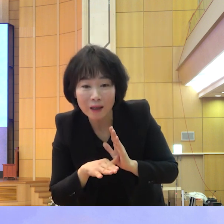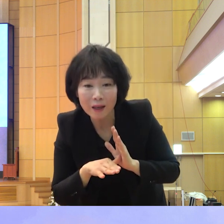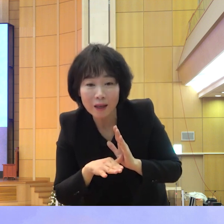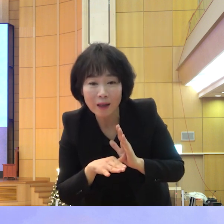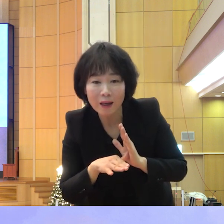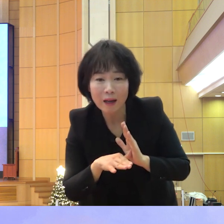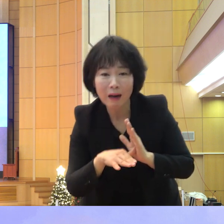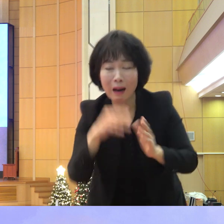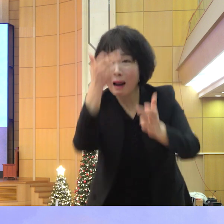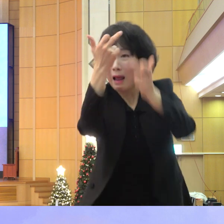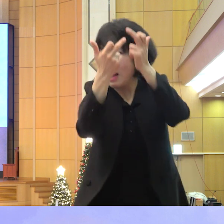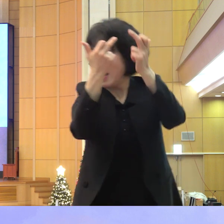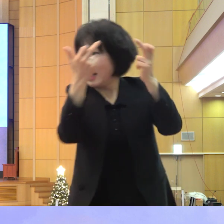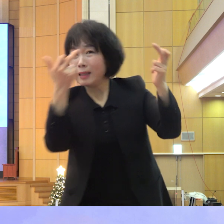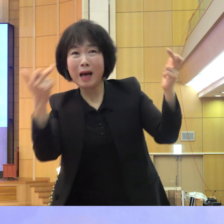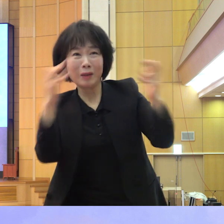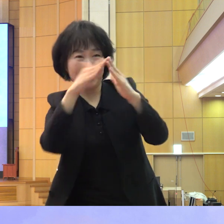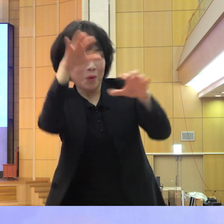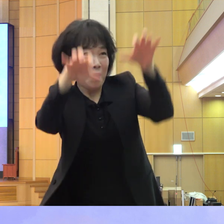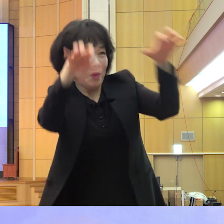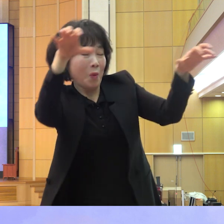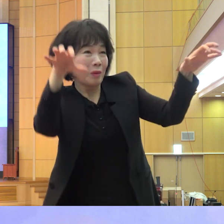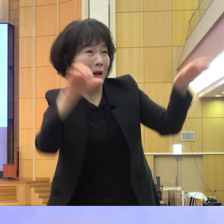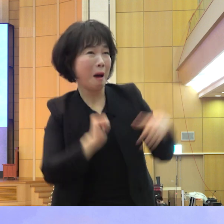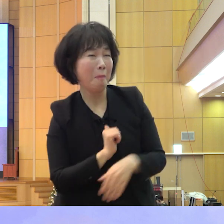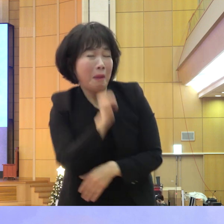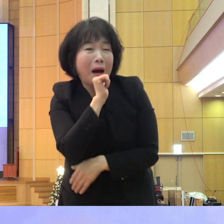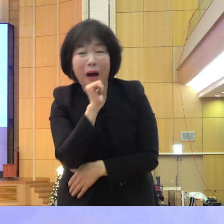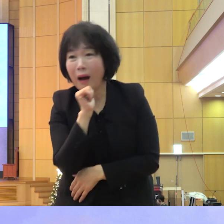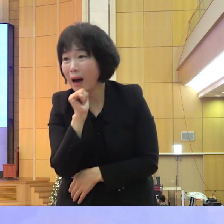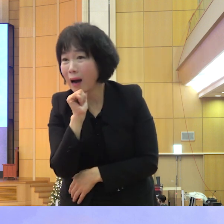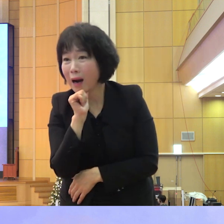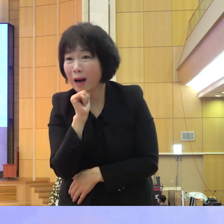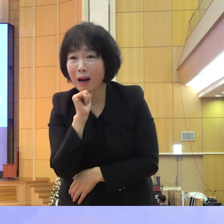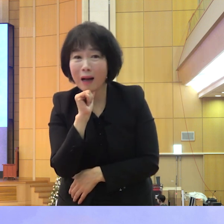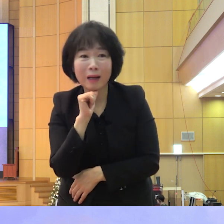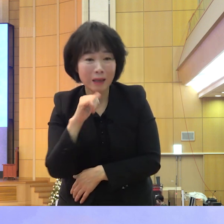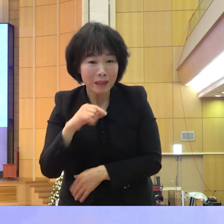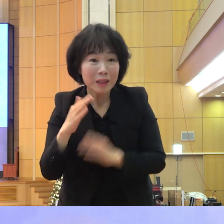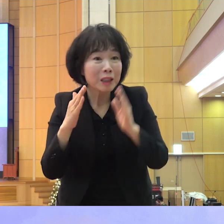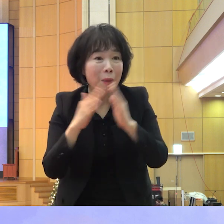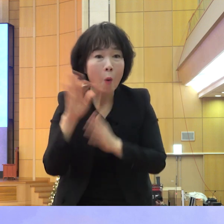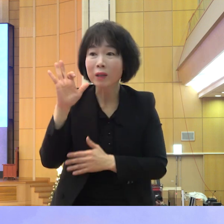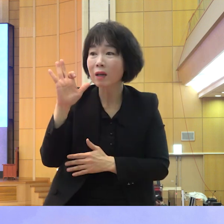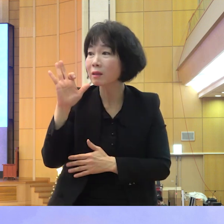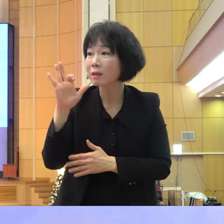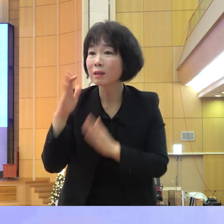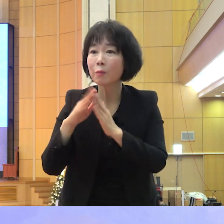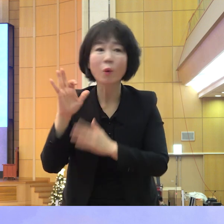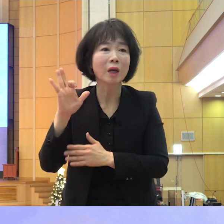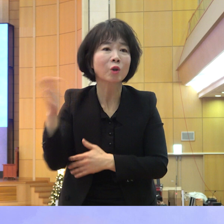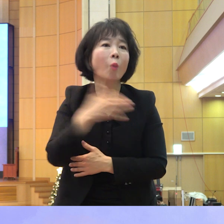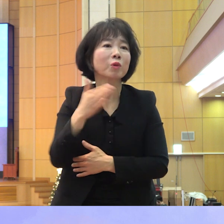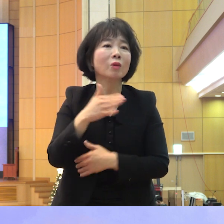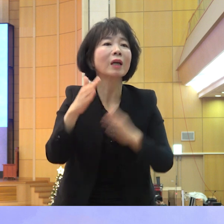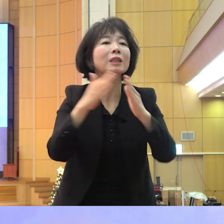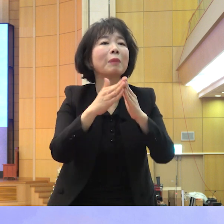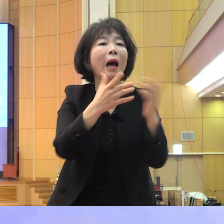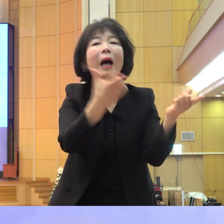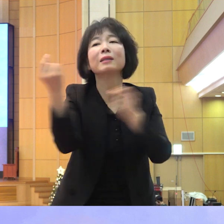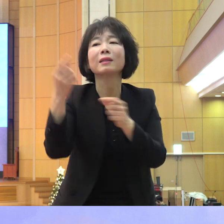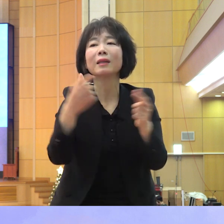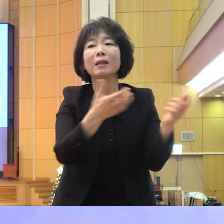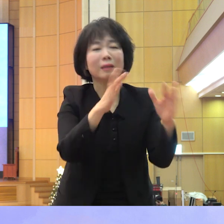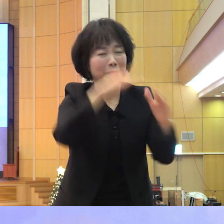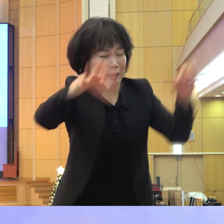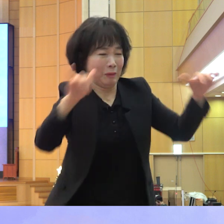산동네에 보면요, 공중병소, 화장실이 공중화장실, 집에 화장실 있는 집들은 그래도 형편이